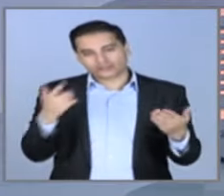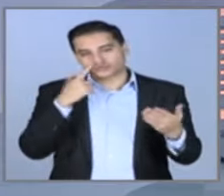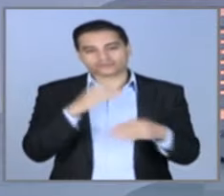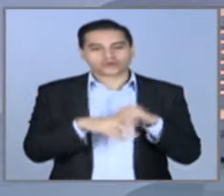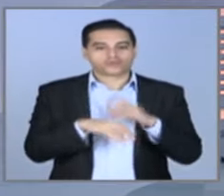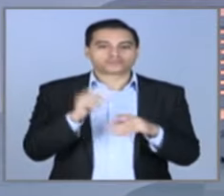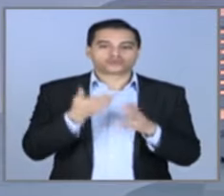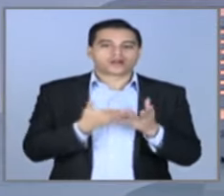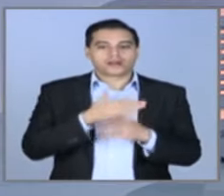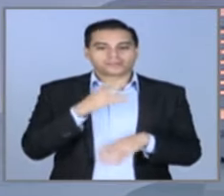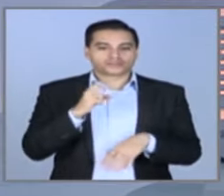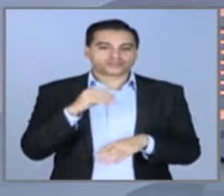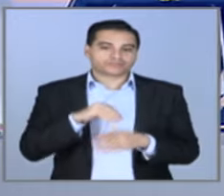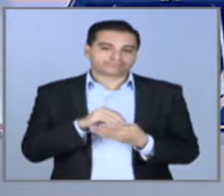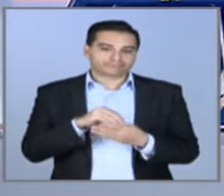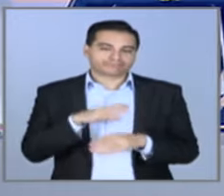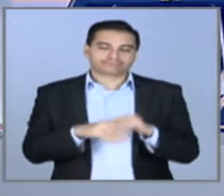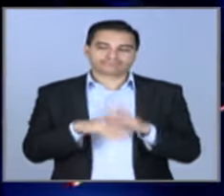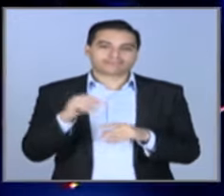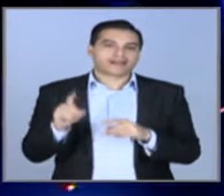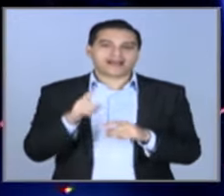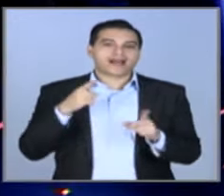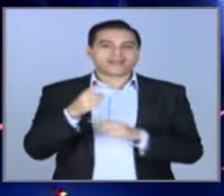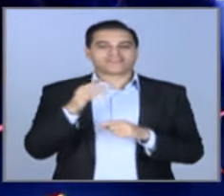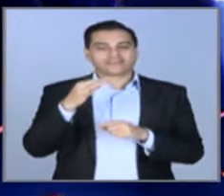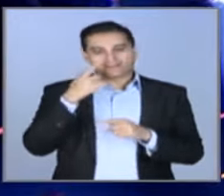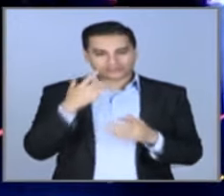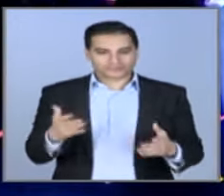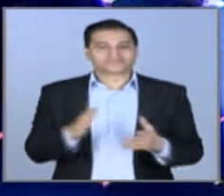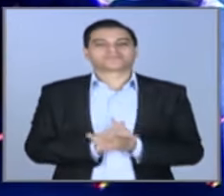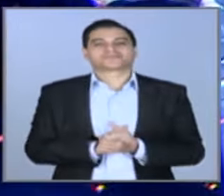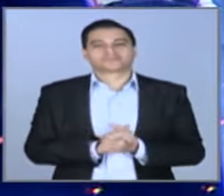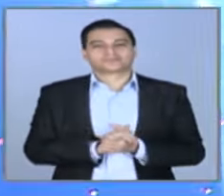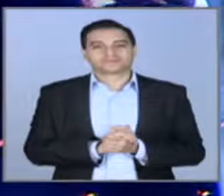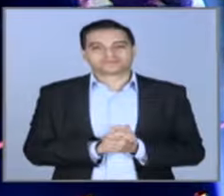الثمانيه ب25، الهدف الذهبي،